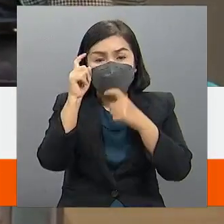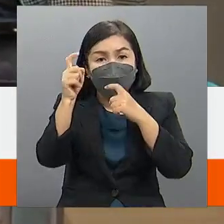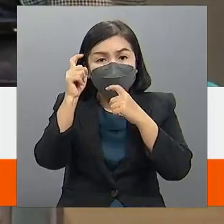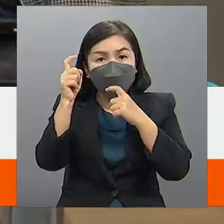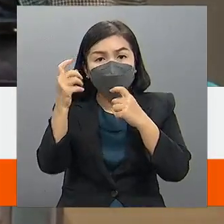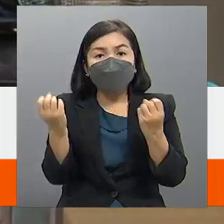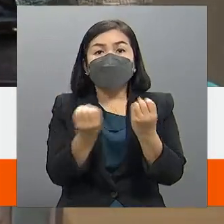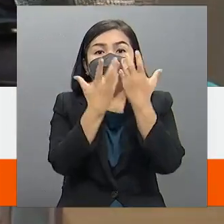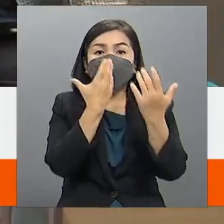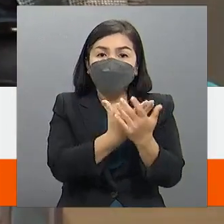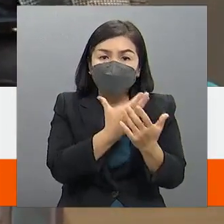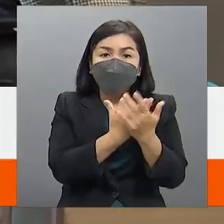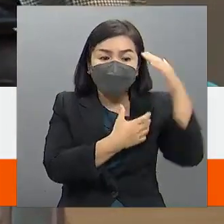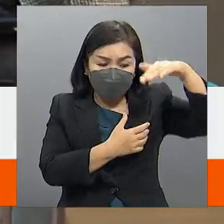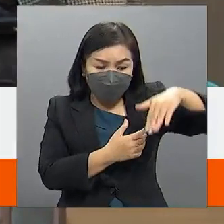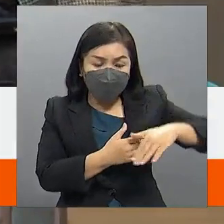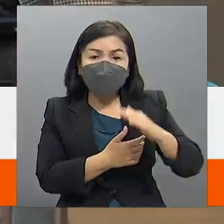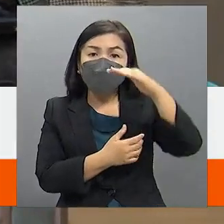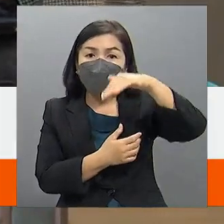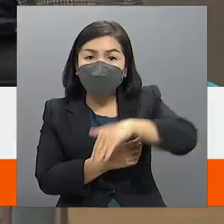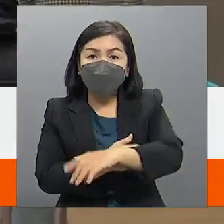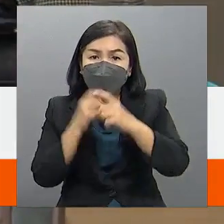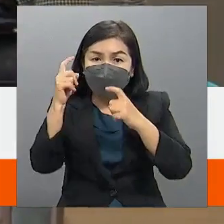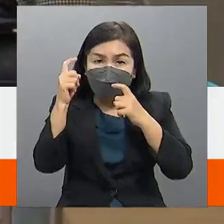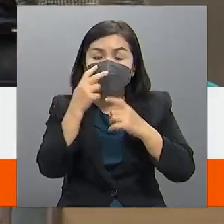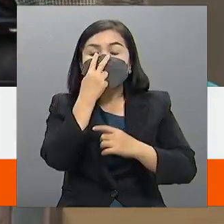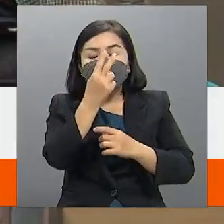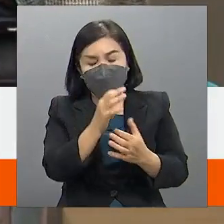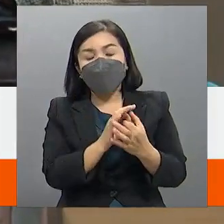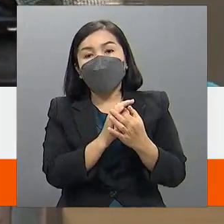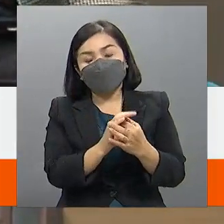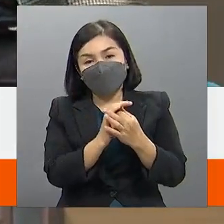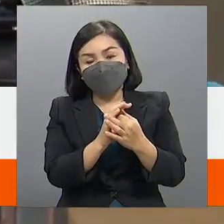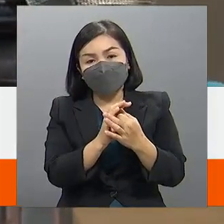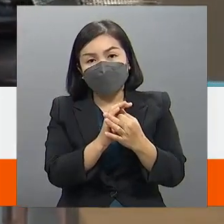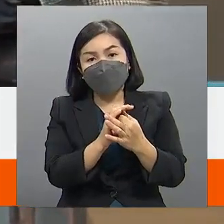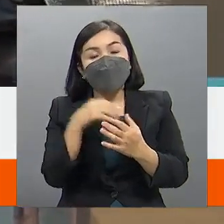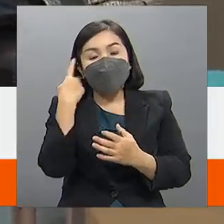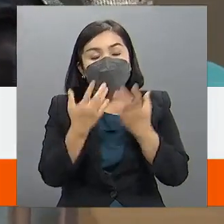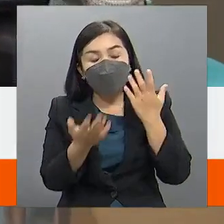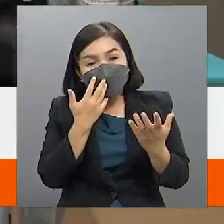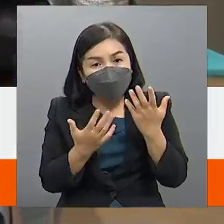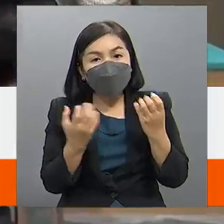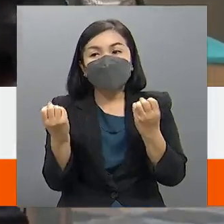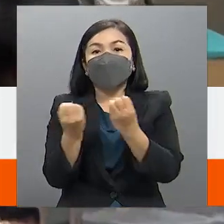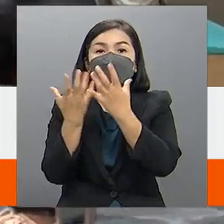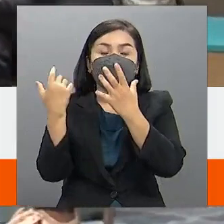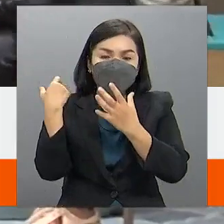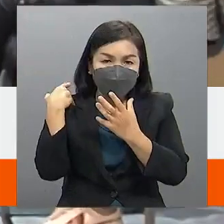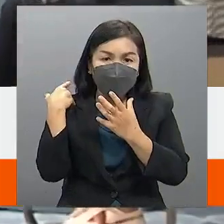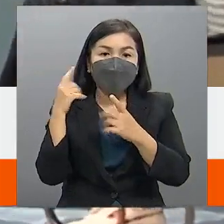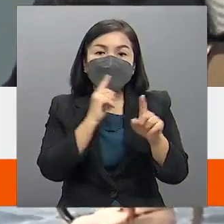ก็ยังอาจจะมีความเป็นห่วงนะน้องบ่มีความเป็นห่วงนี่หว่าว่าคนที่ใช้เนี่ยจะได้ผลกระทบนะคะแล้วก็แต่ละคน